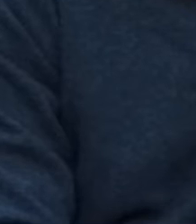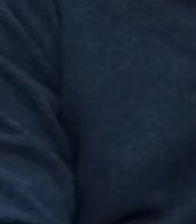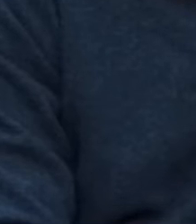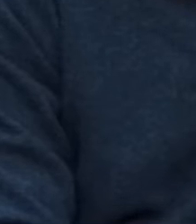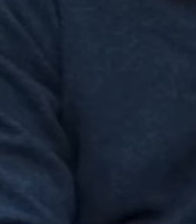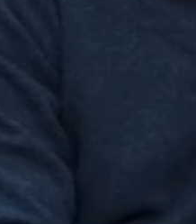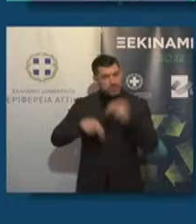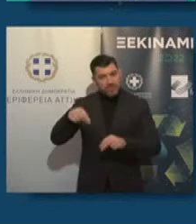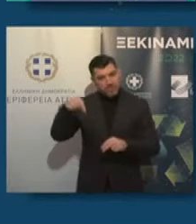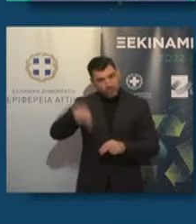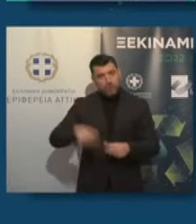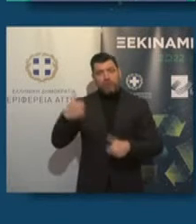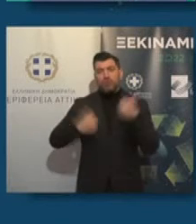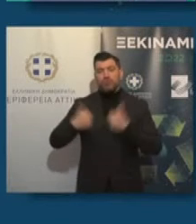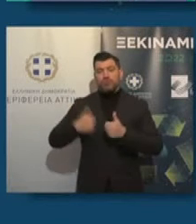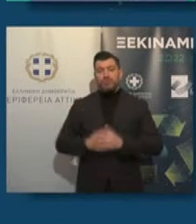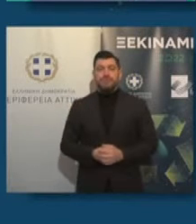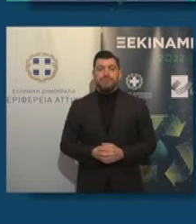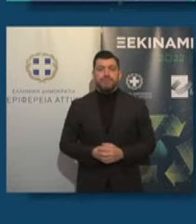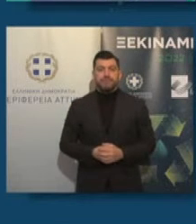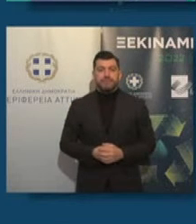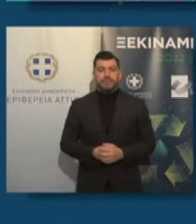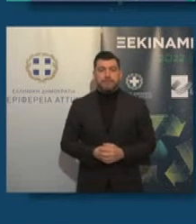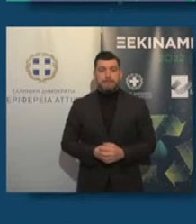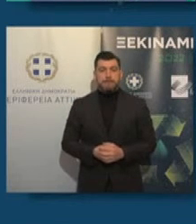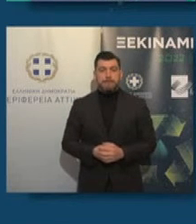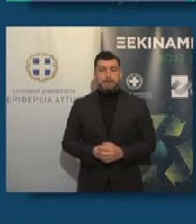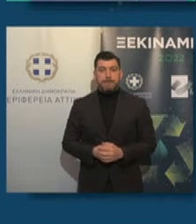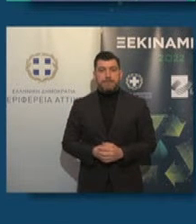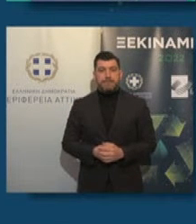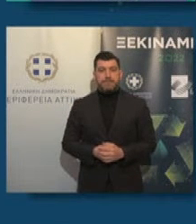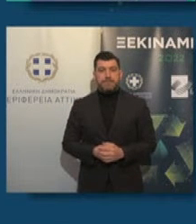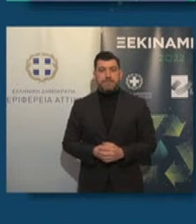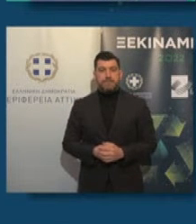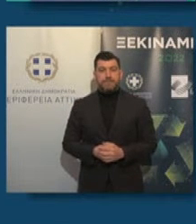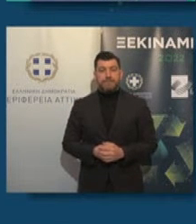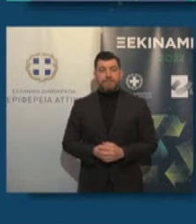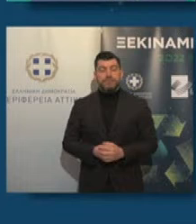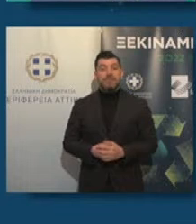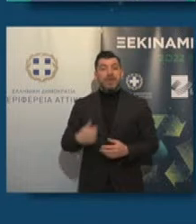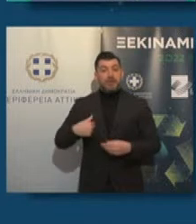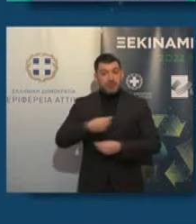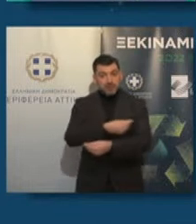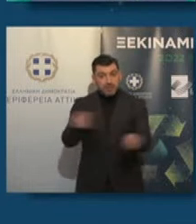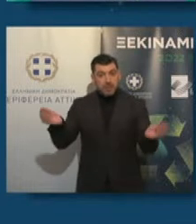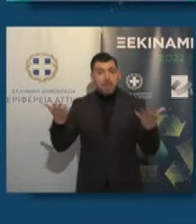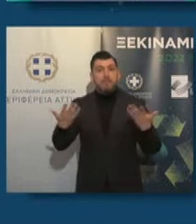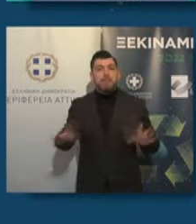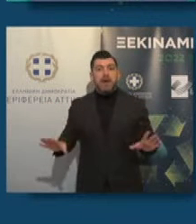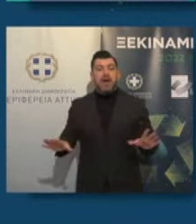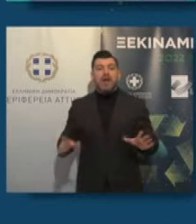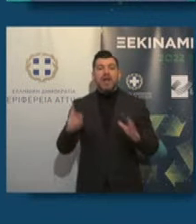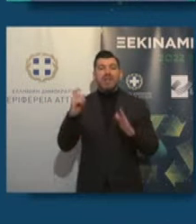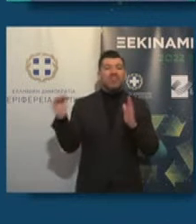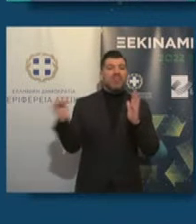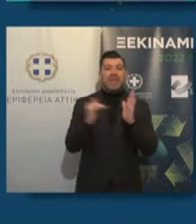από 2,5 χρόνια περίπου, ήμασταν για να πέσουμε κατηγορία, να